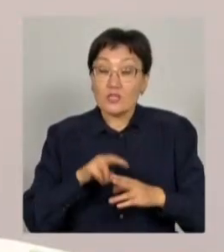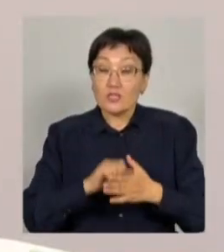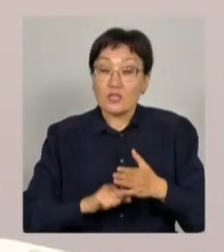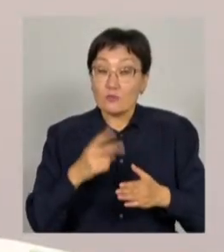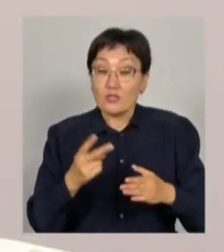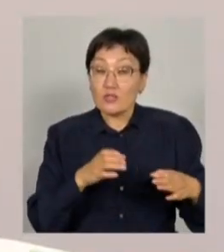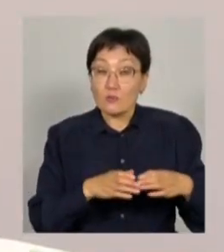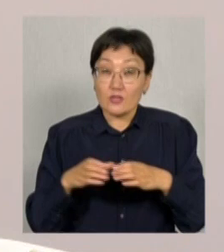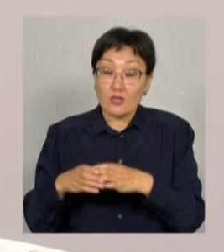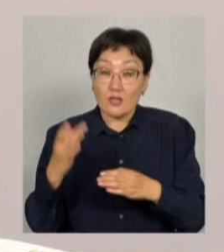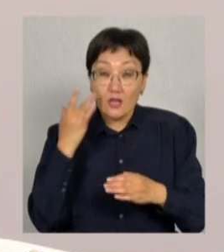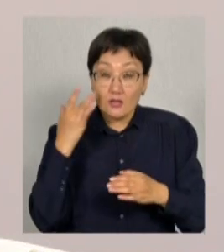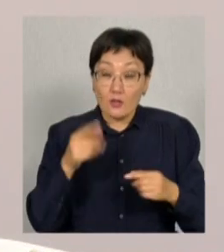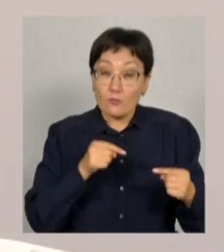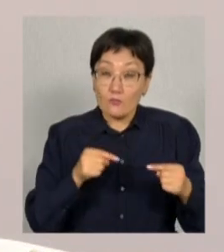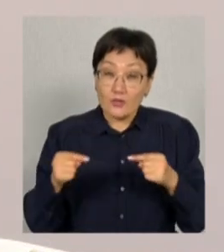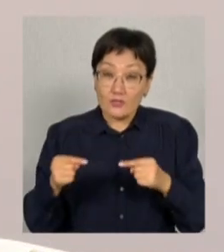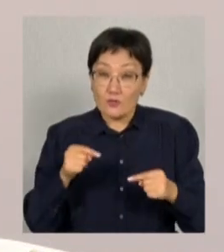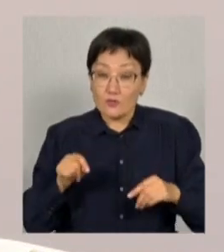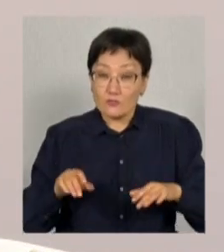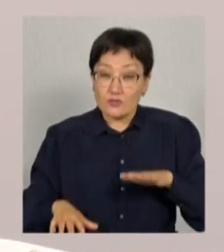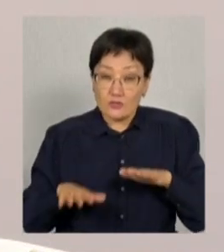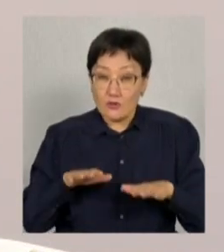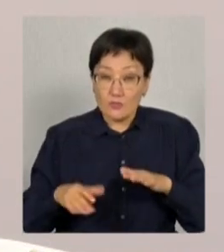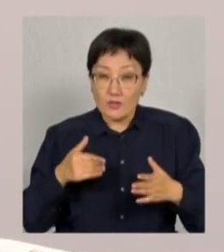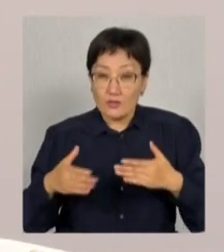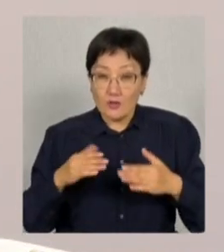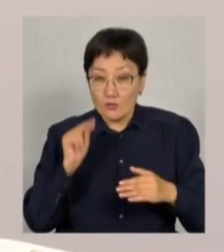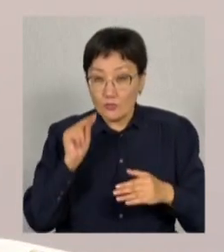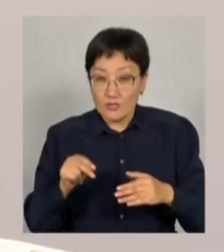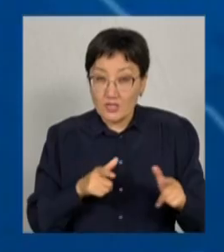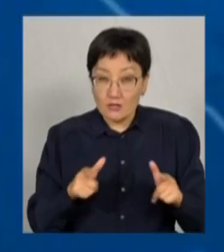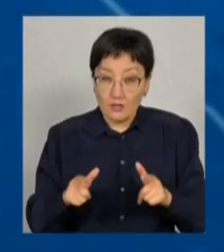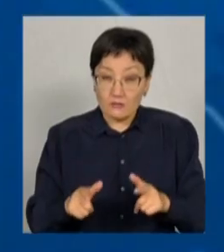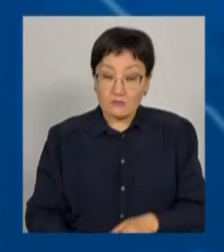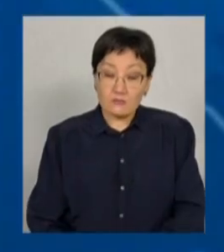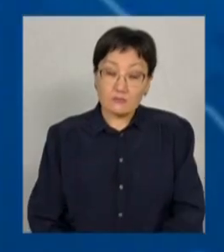тарап әрдайым бір-біріне сезіктене қарап, кінә артуға дайын тұрады.